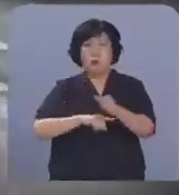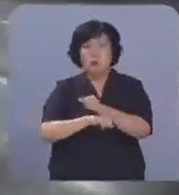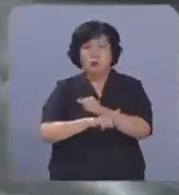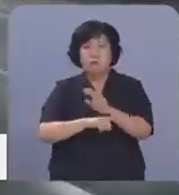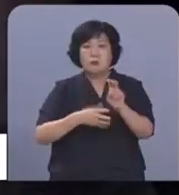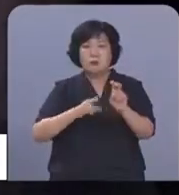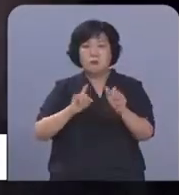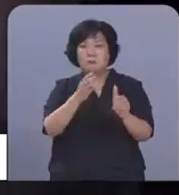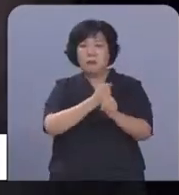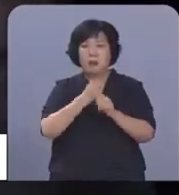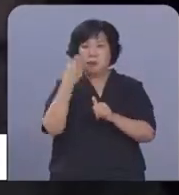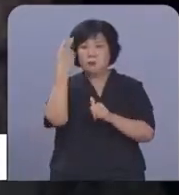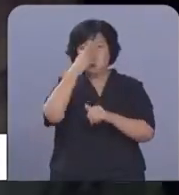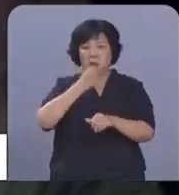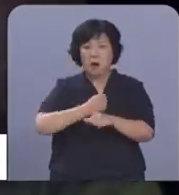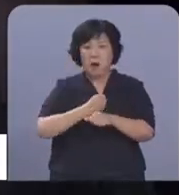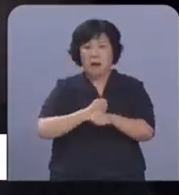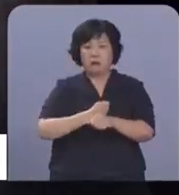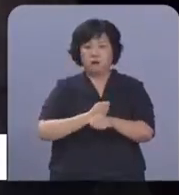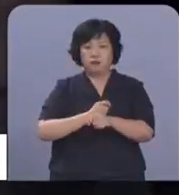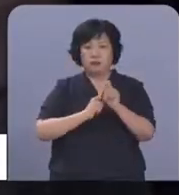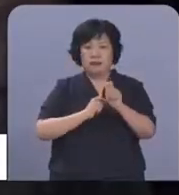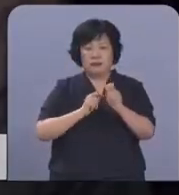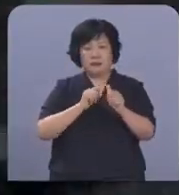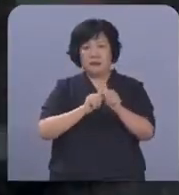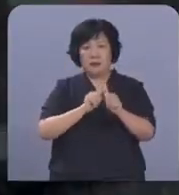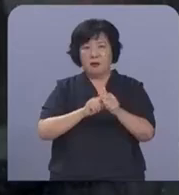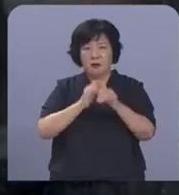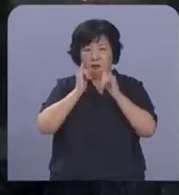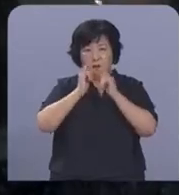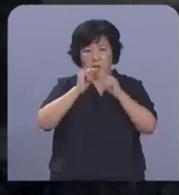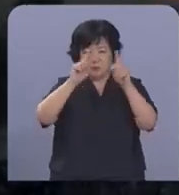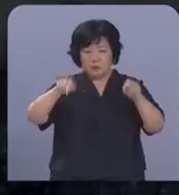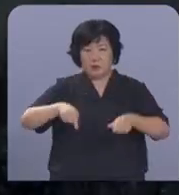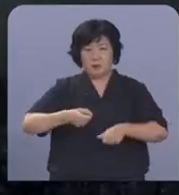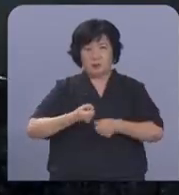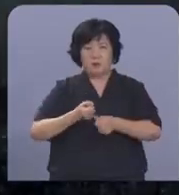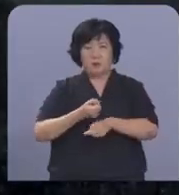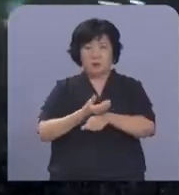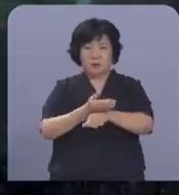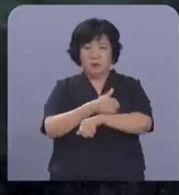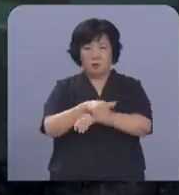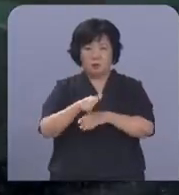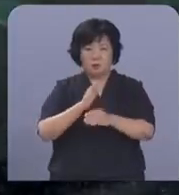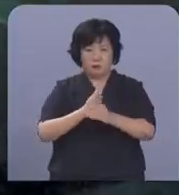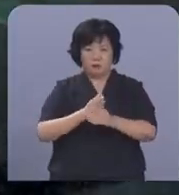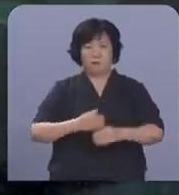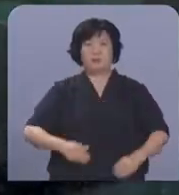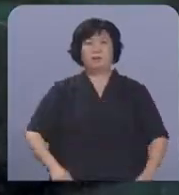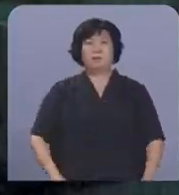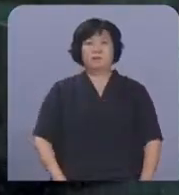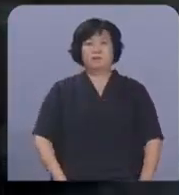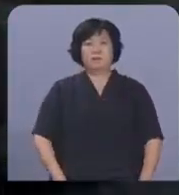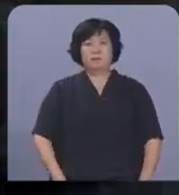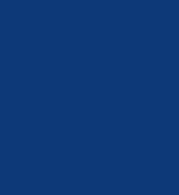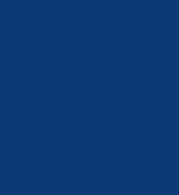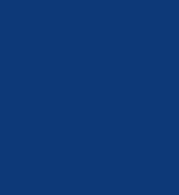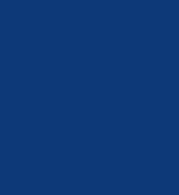운전자를 입건해 조사하는 한편 택시 기사에게는 표창장을 전달할 예정입니다. KBS 뉴스 김영록입니다.